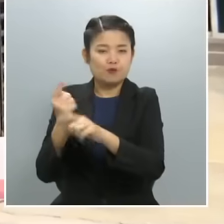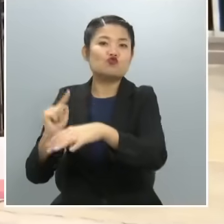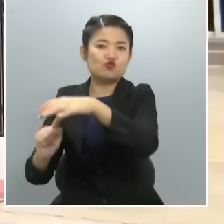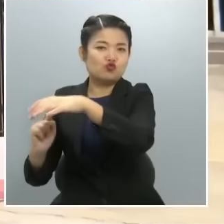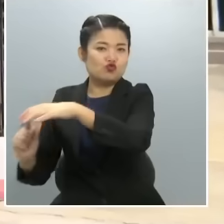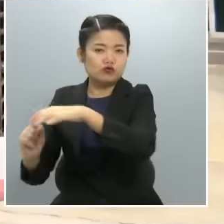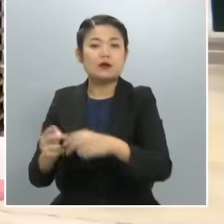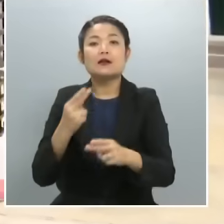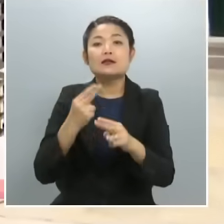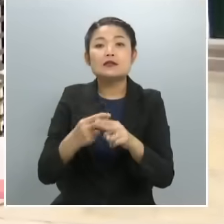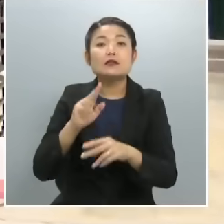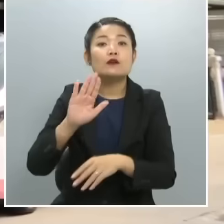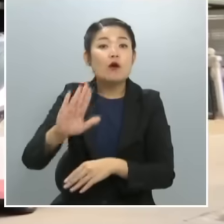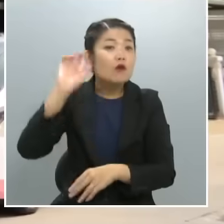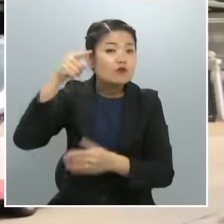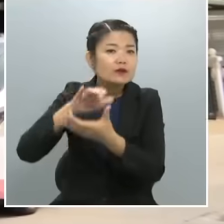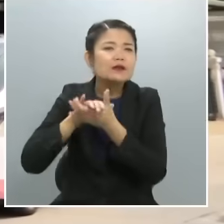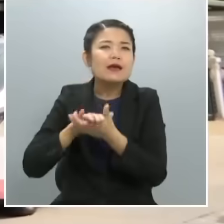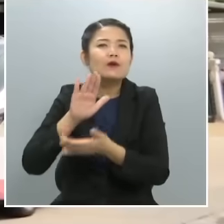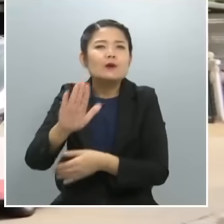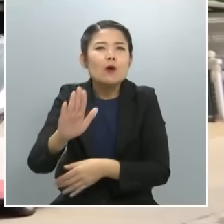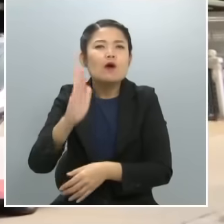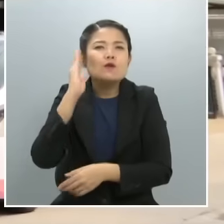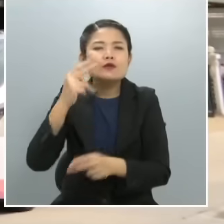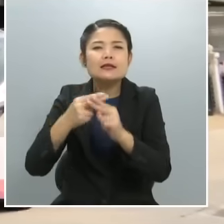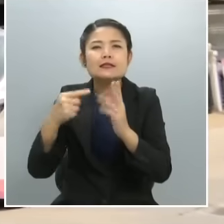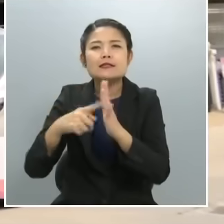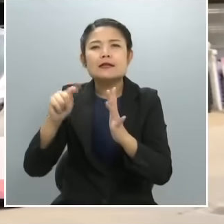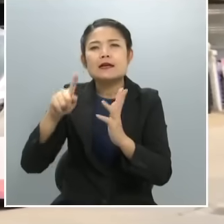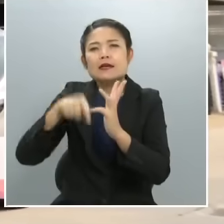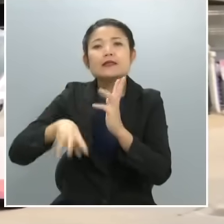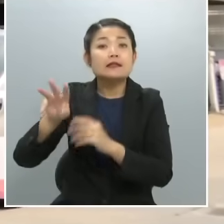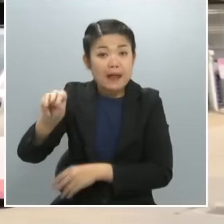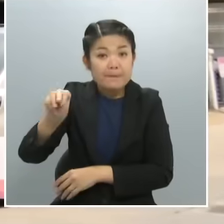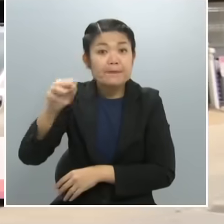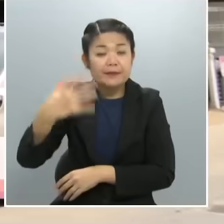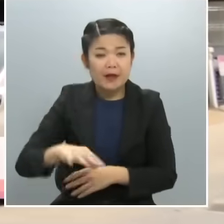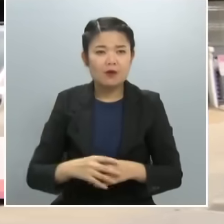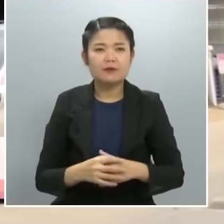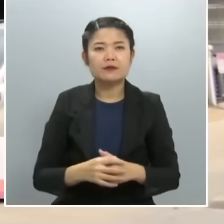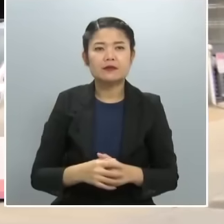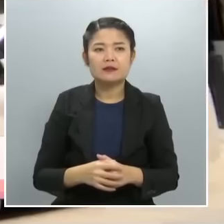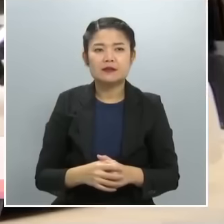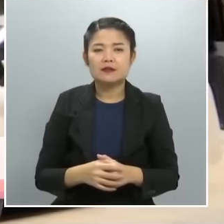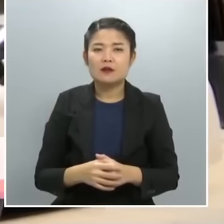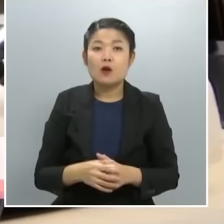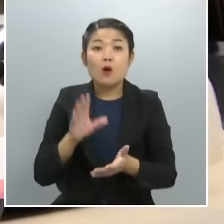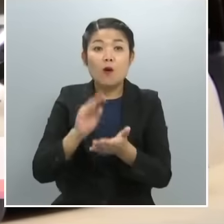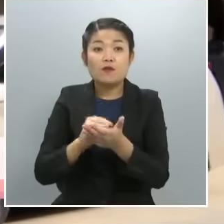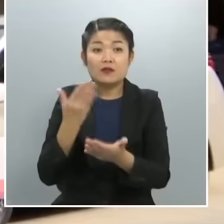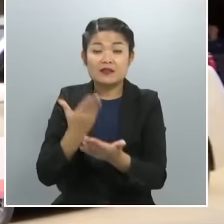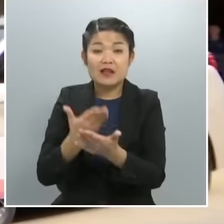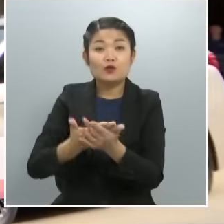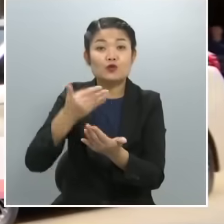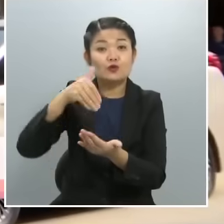เป็นชื่อของภรรยาของเฮียแต๋มนอกจากนี้นะครับยังได้ข้อมูลนะครับจากการจ่ายเงินค่าส่วนกลางของบ้านทั้ง 5หลังในช่วง